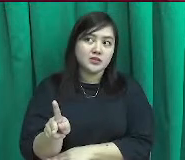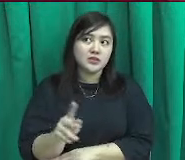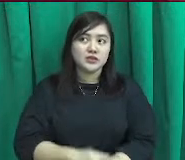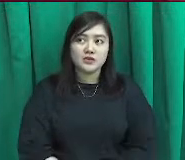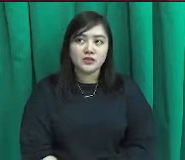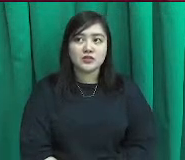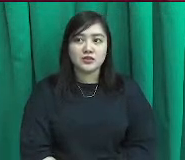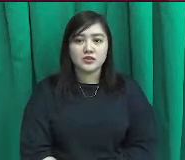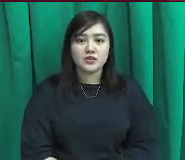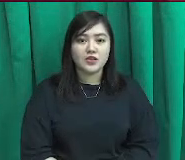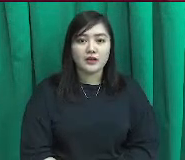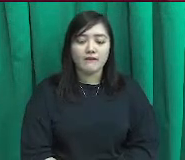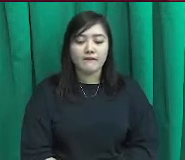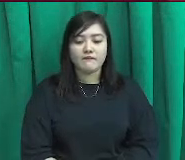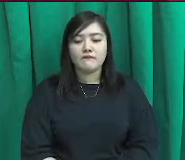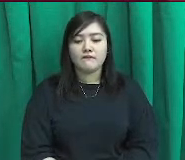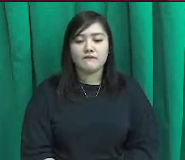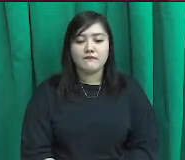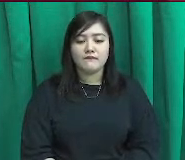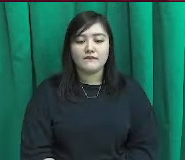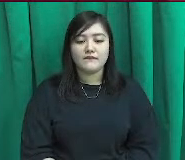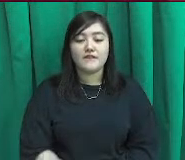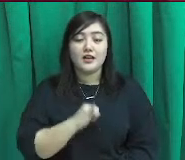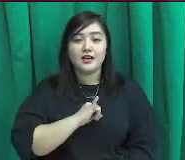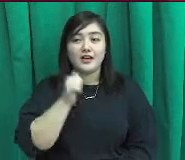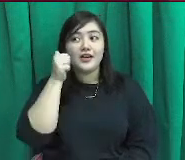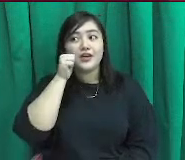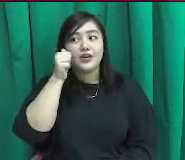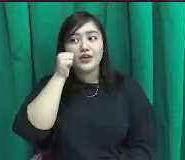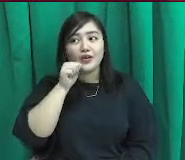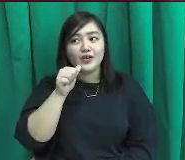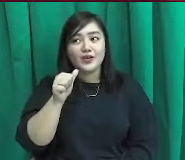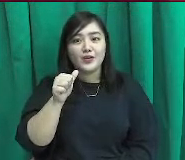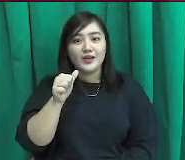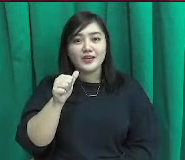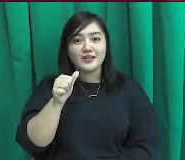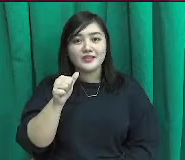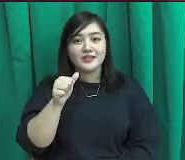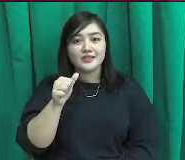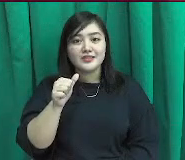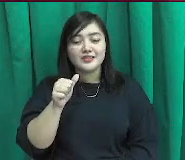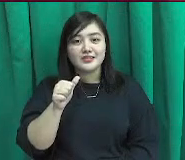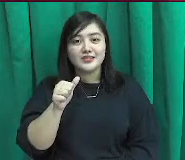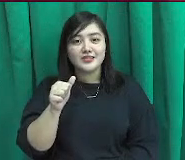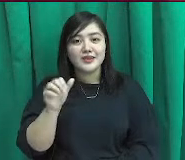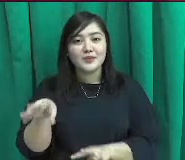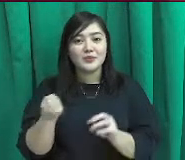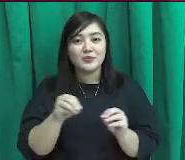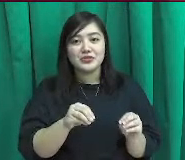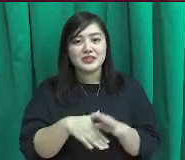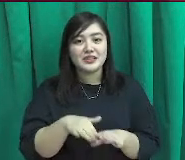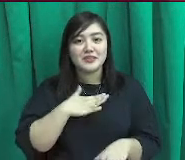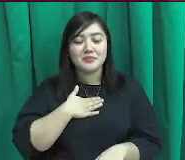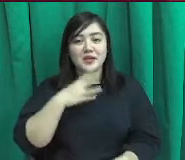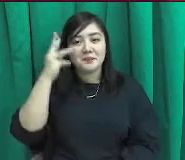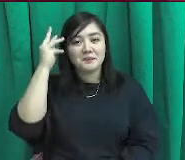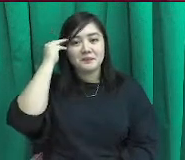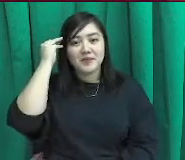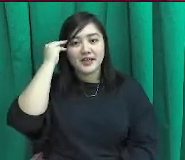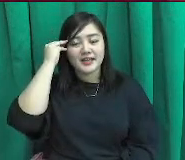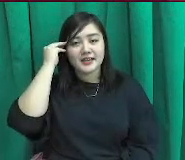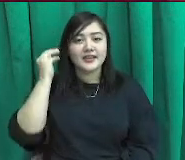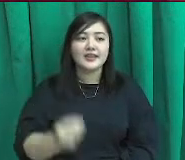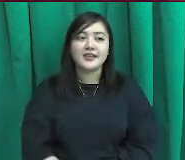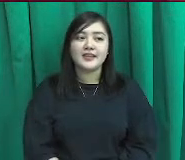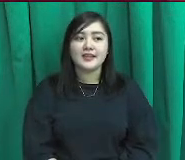lagi kong itinatanim sa isip ko, kasi sa larangan ng pagtatanim, na una, yung gusto nating, yung kalagayan ni